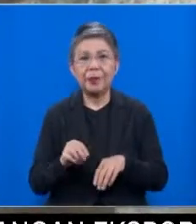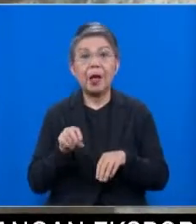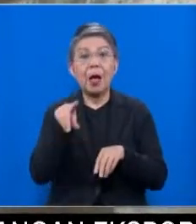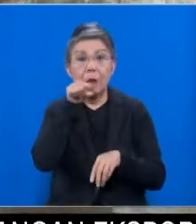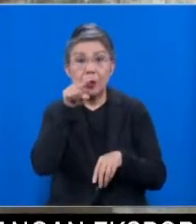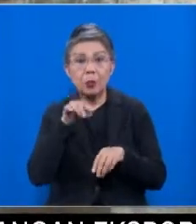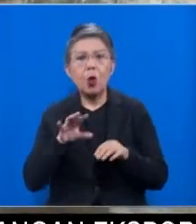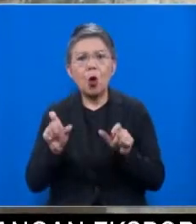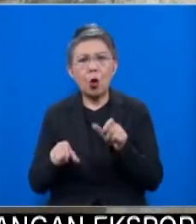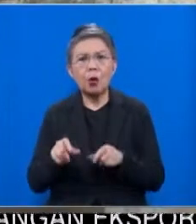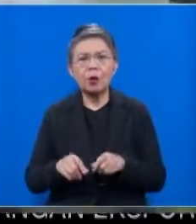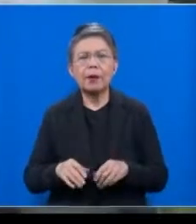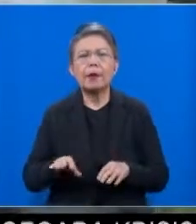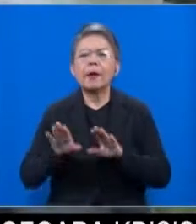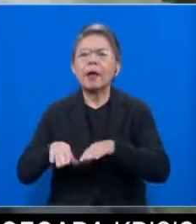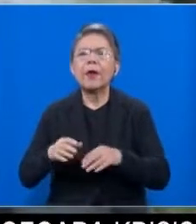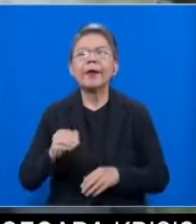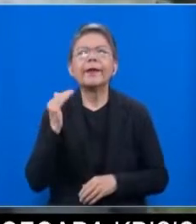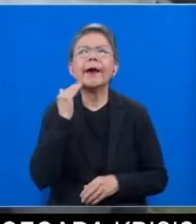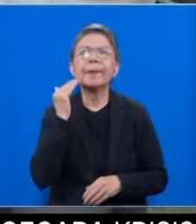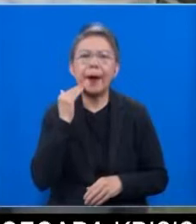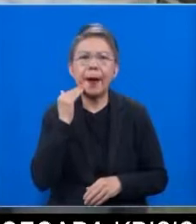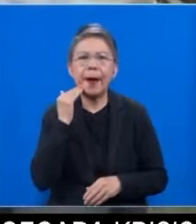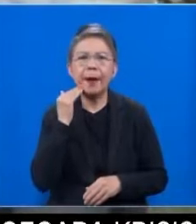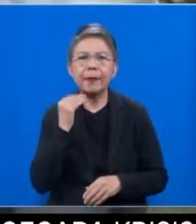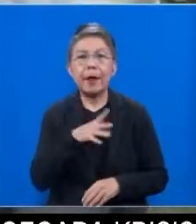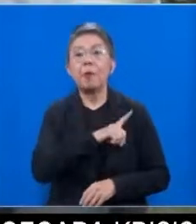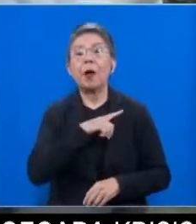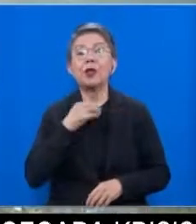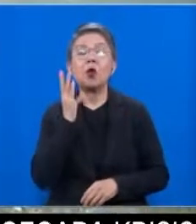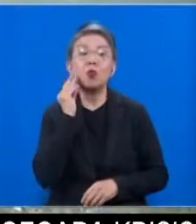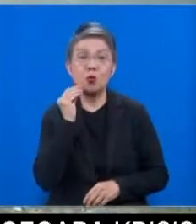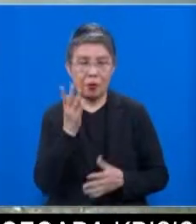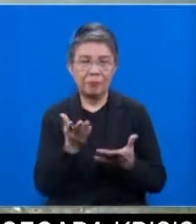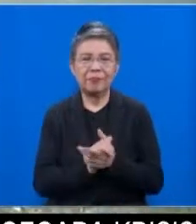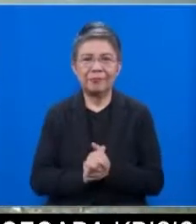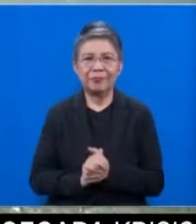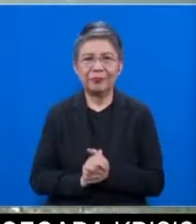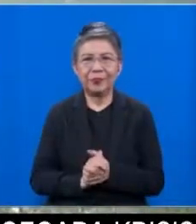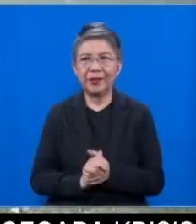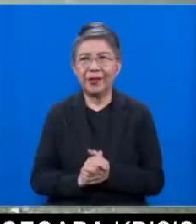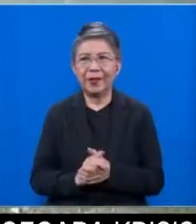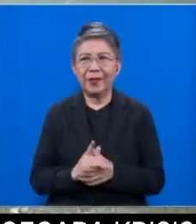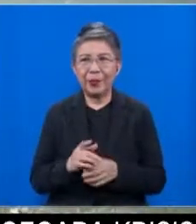digemari karena perawatan yang mudah dan ketahanan hidupnya yang baik. Untuk anak ini,